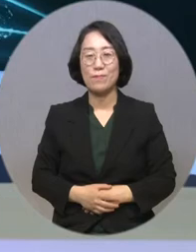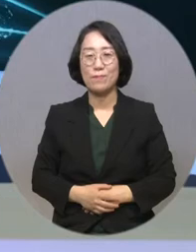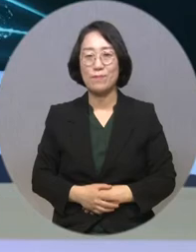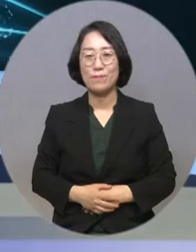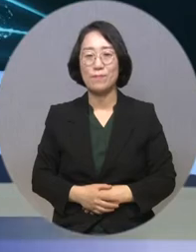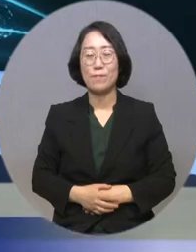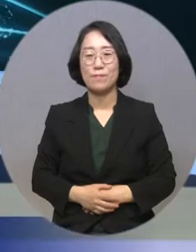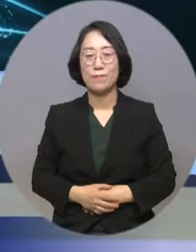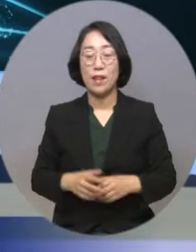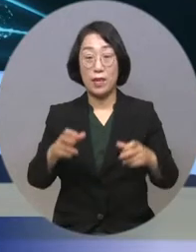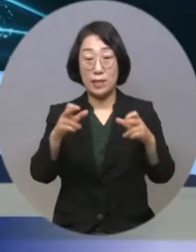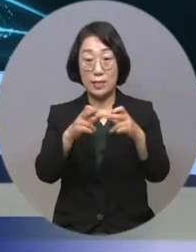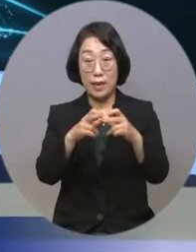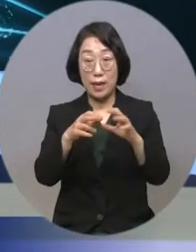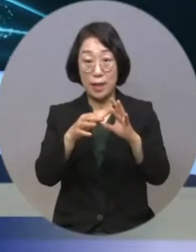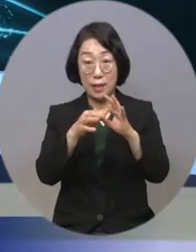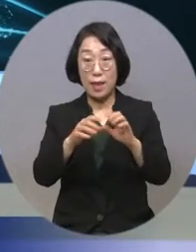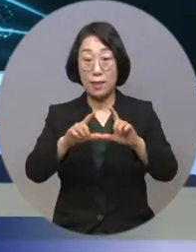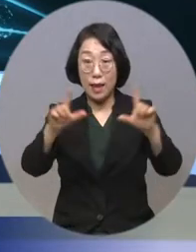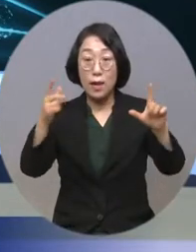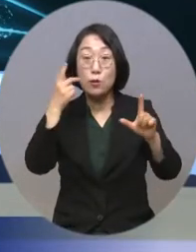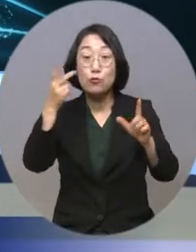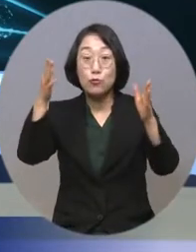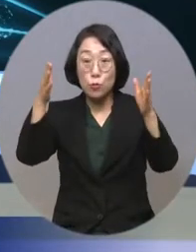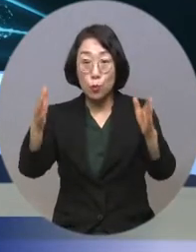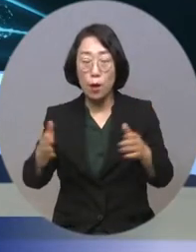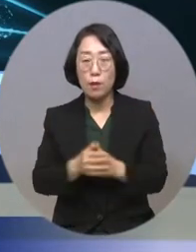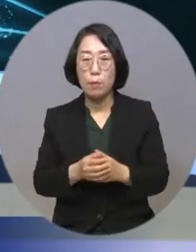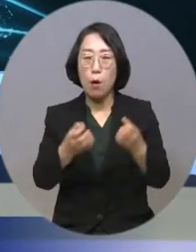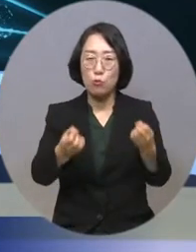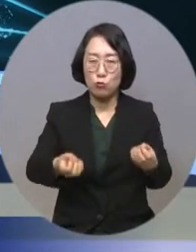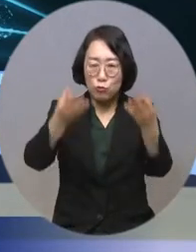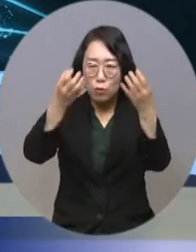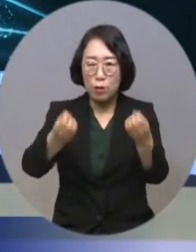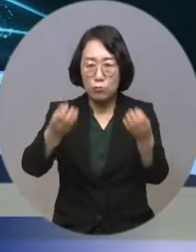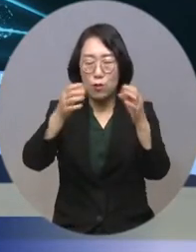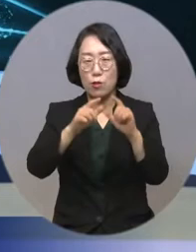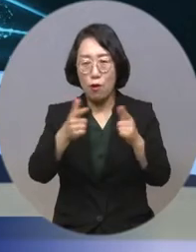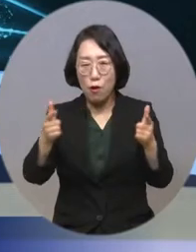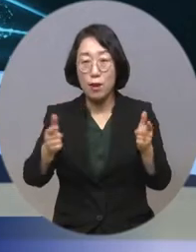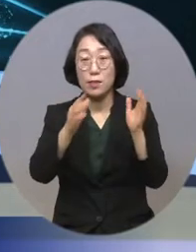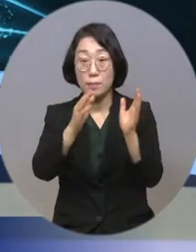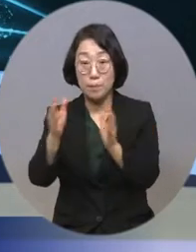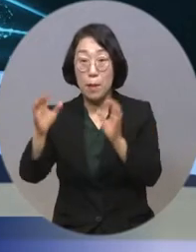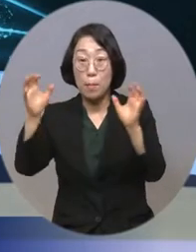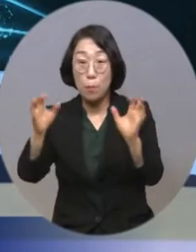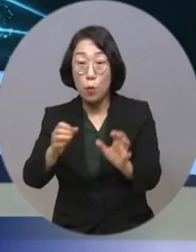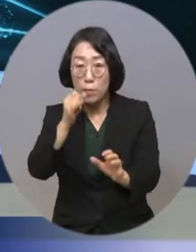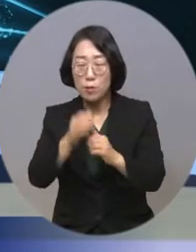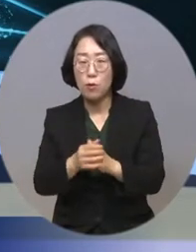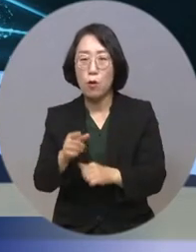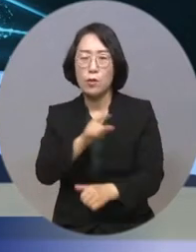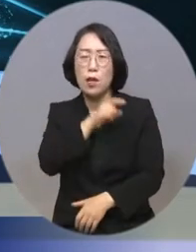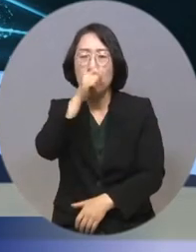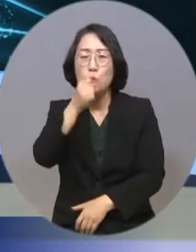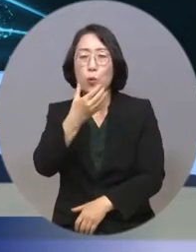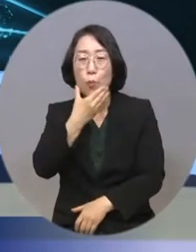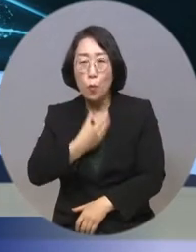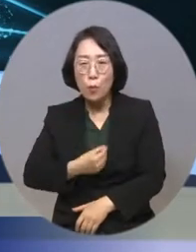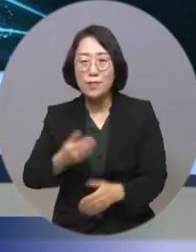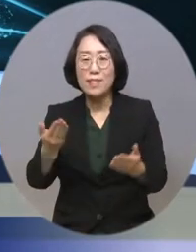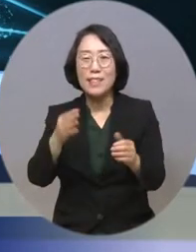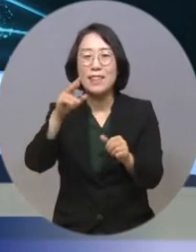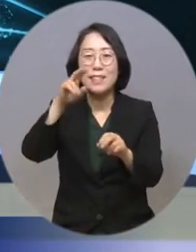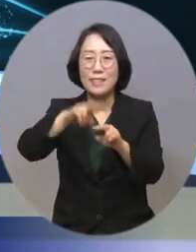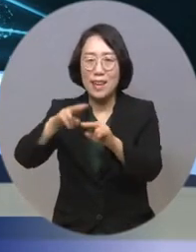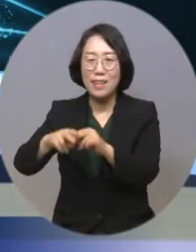장애인의 날 주간을 맞아 다양한 행사와 캠페인이 열립니다 최고의 복지는 고용 이라는 말이죠 장애에 대한 인식이